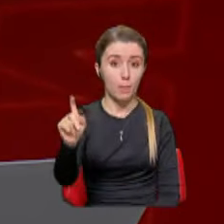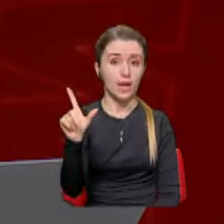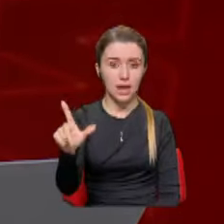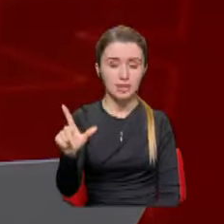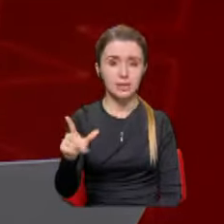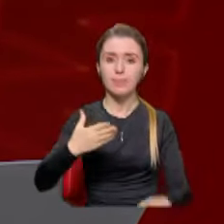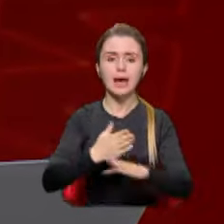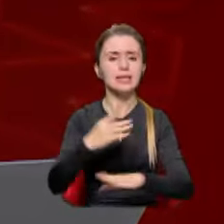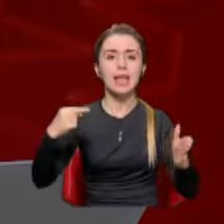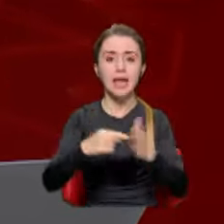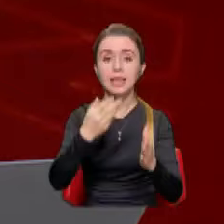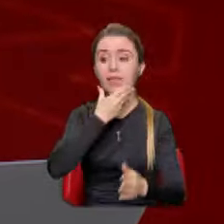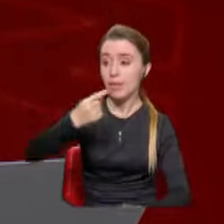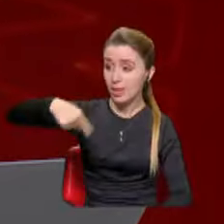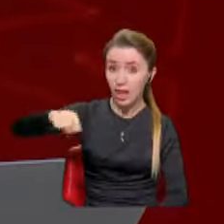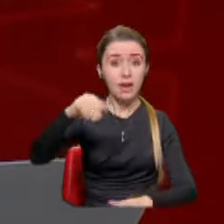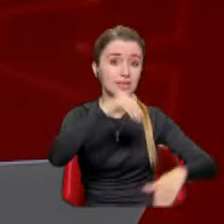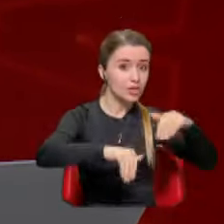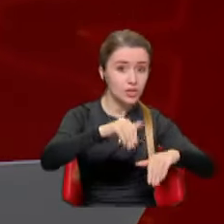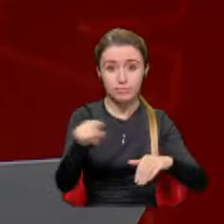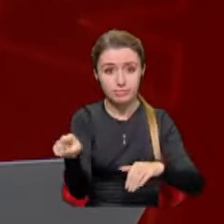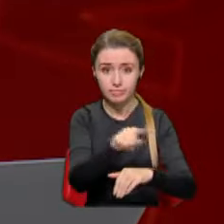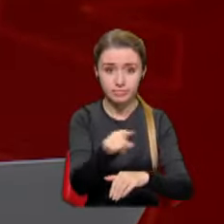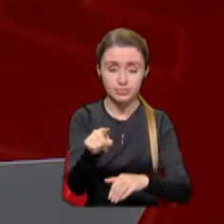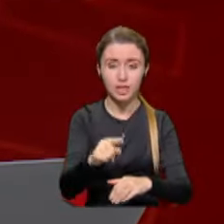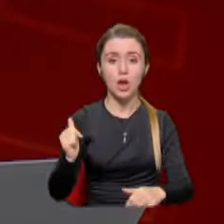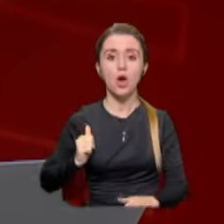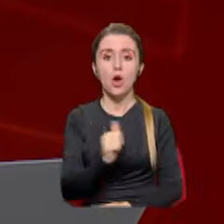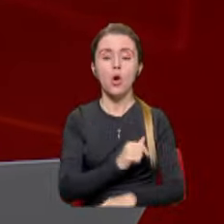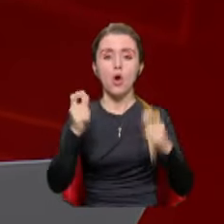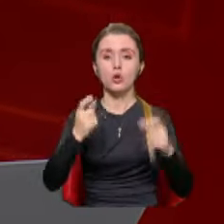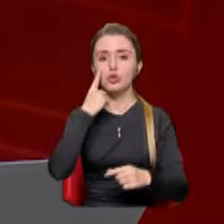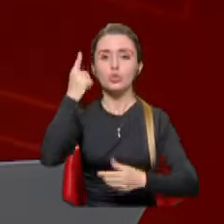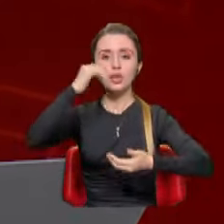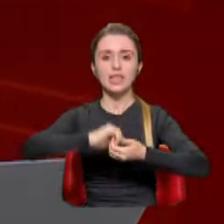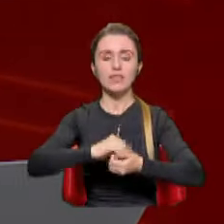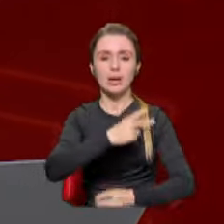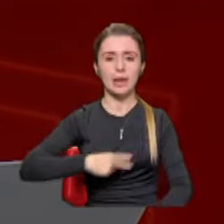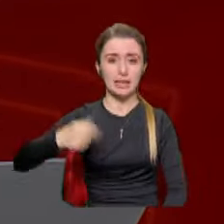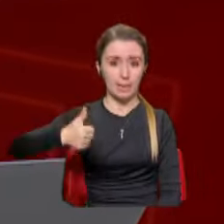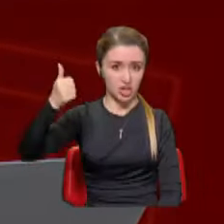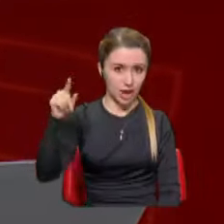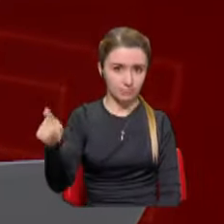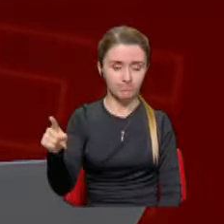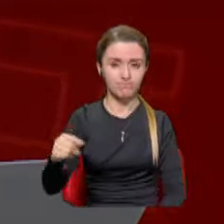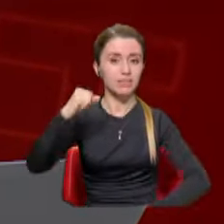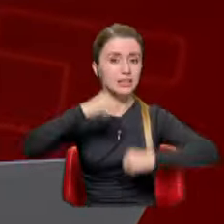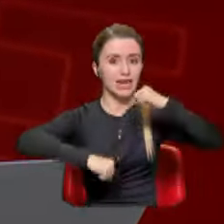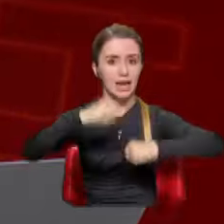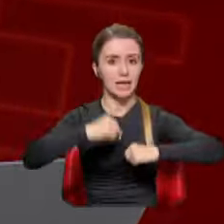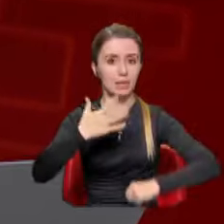lazım. Asıl amaç emekliler mi, seçim mi? Ordu Çamaş ilçesinin Cumhur İttifakı'nın belediye başkanı,